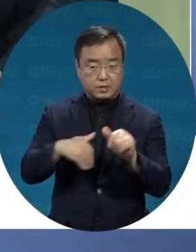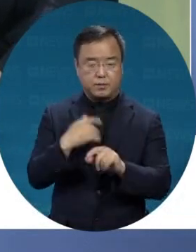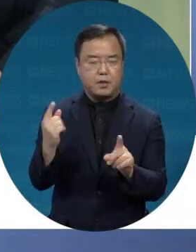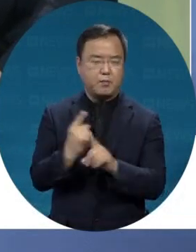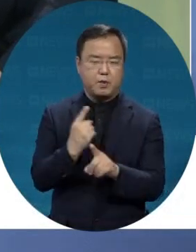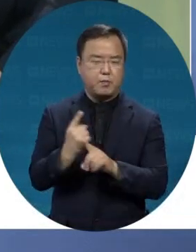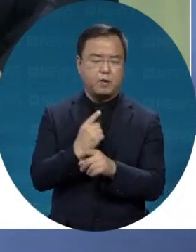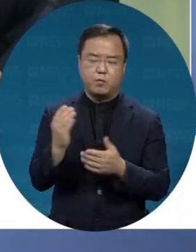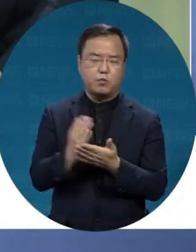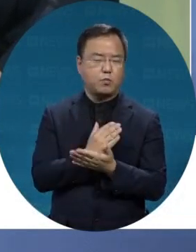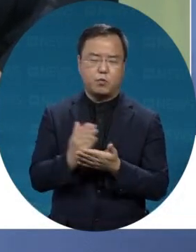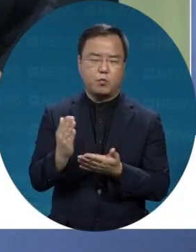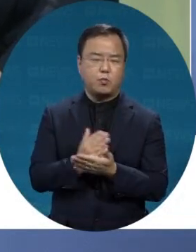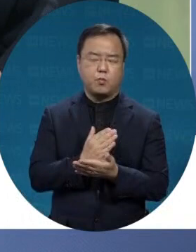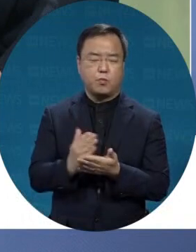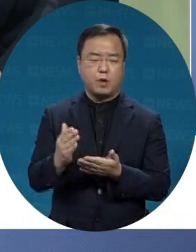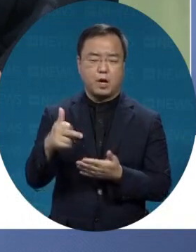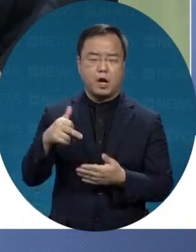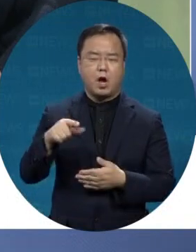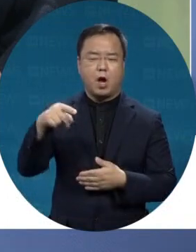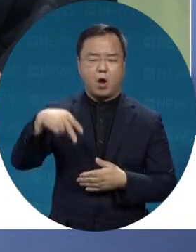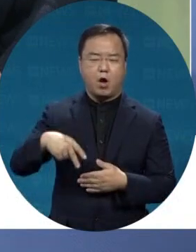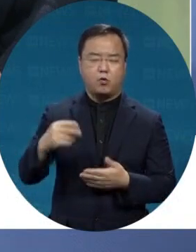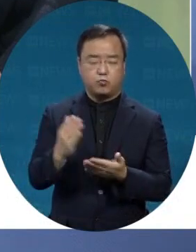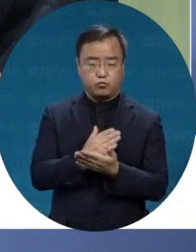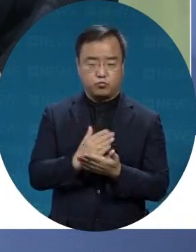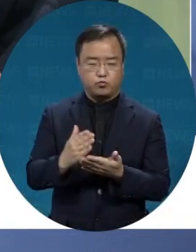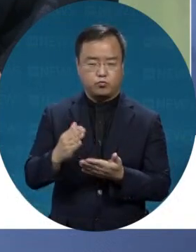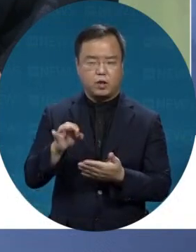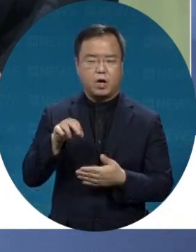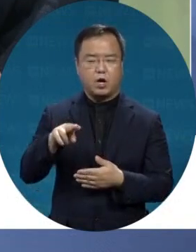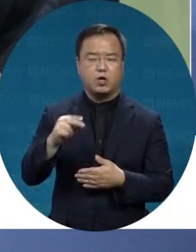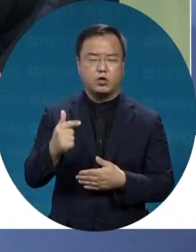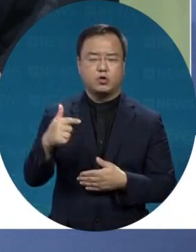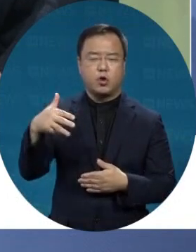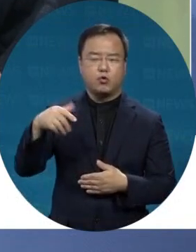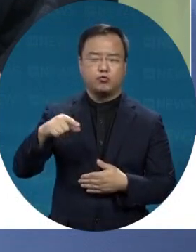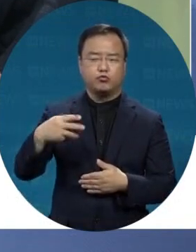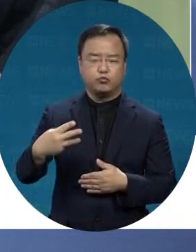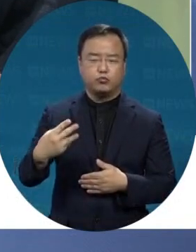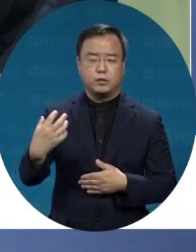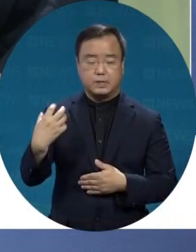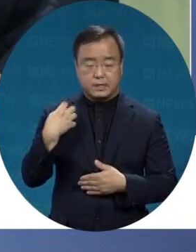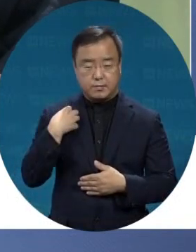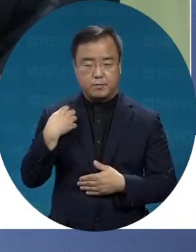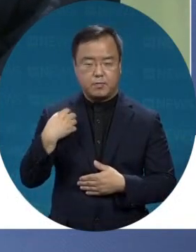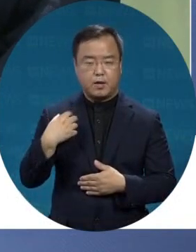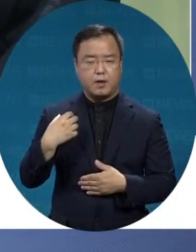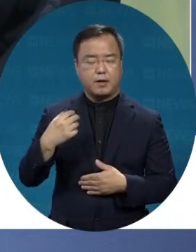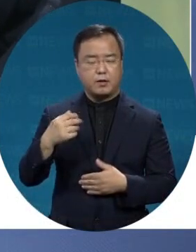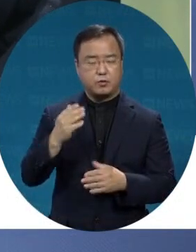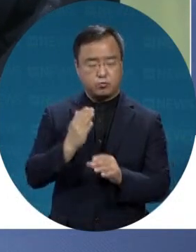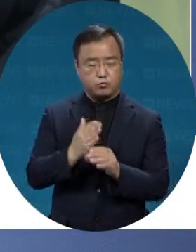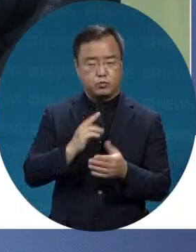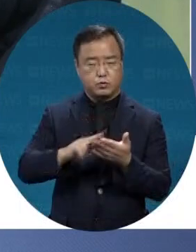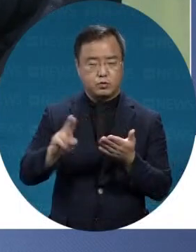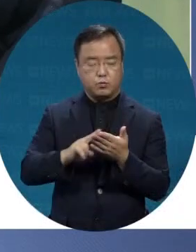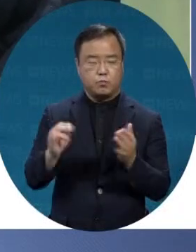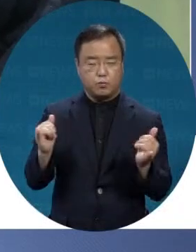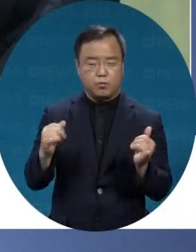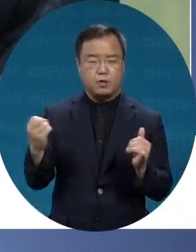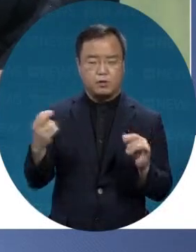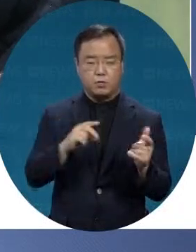됐거든요 스토리 뭐 컷 구성한 사람 연출하시는 분 뭐 이런 담당하는 메인 작가뿐만 아니라 선화라던지